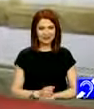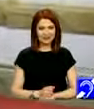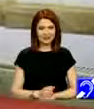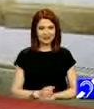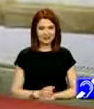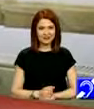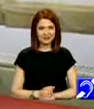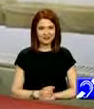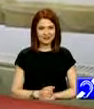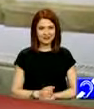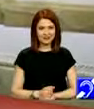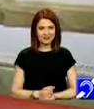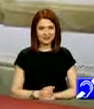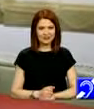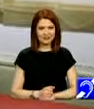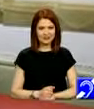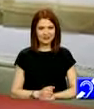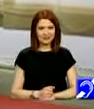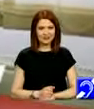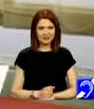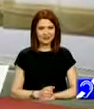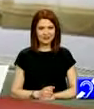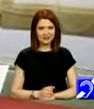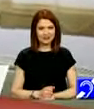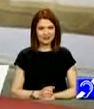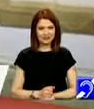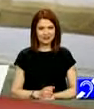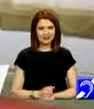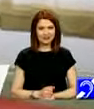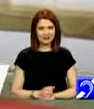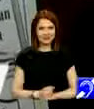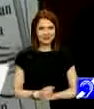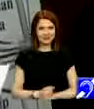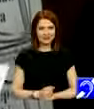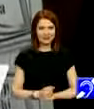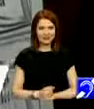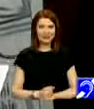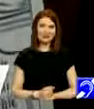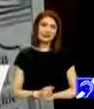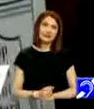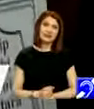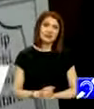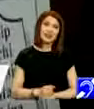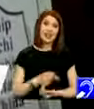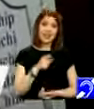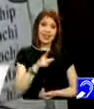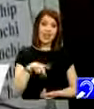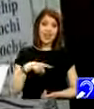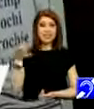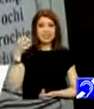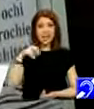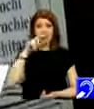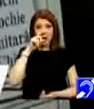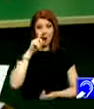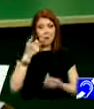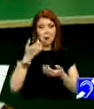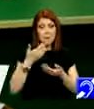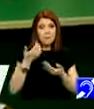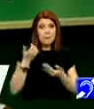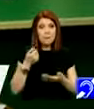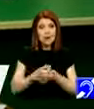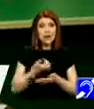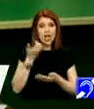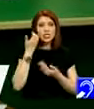все понятно, очень интересно, язык красивый. Обязательно хочется его выучить. Svetlana este din Nicolaev. Până să înceapă războiul, a